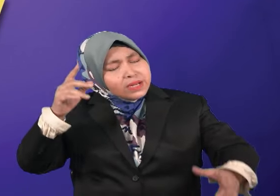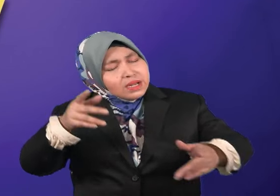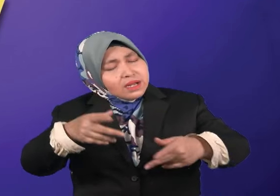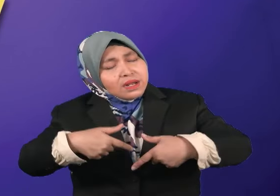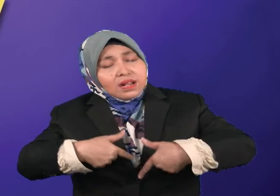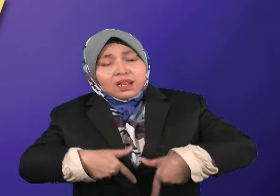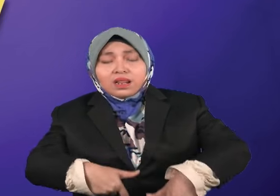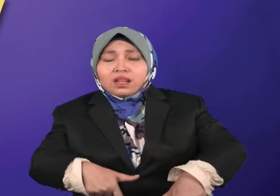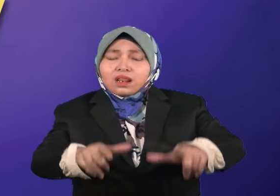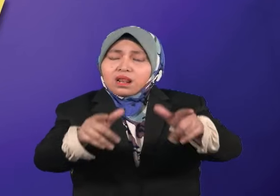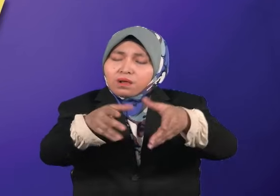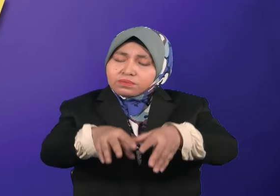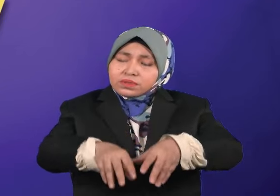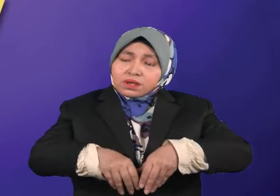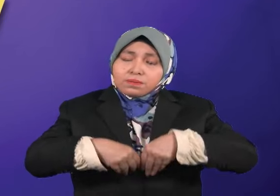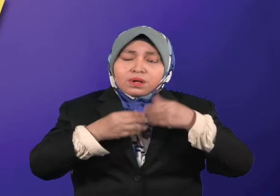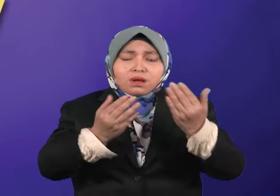فَلْيَسْتَجِيبُوا لِي